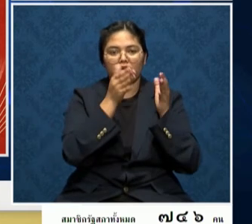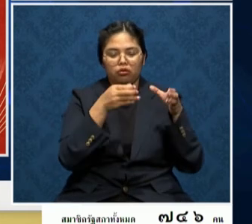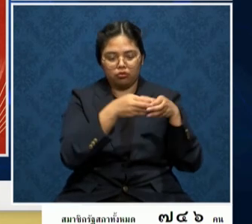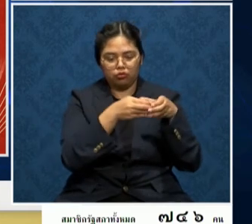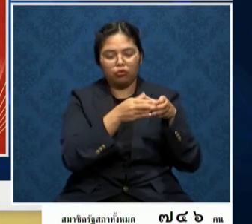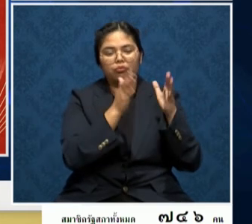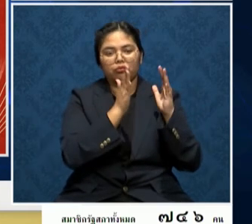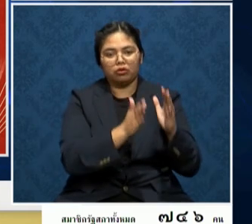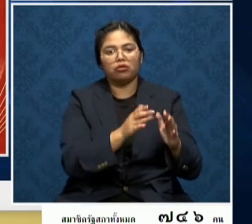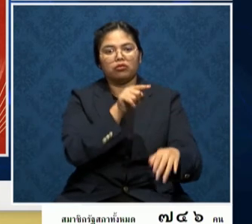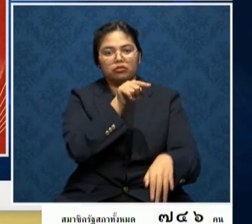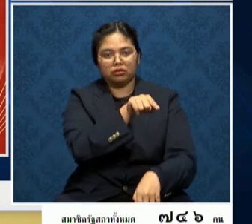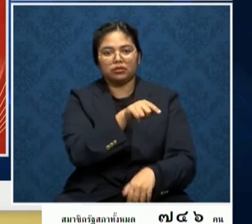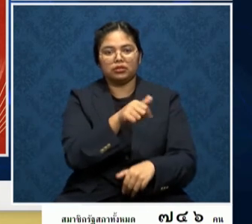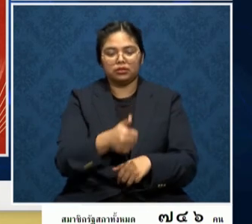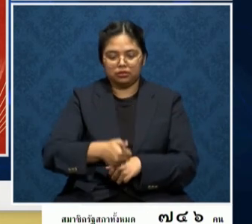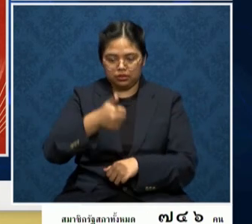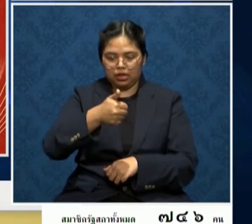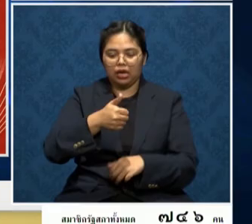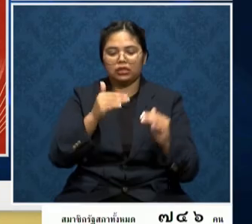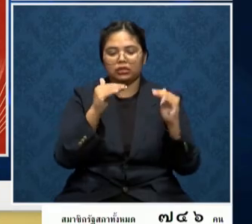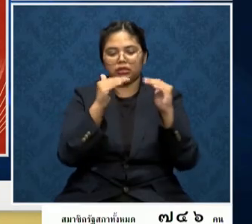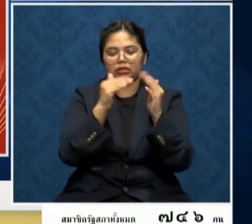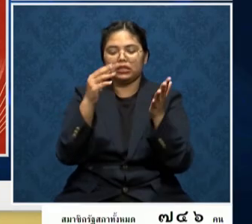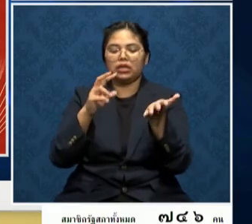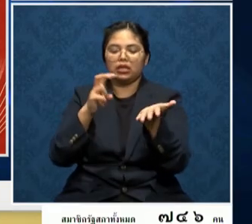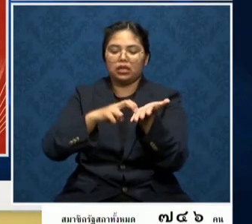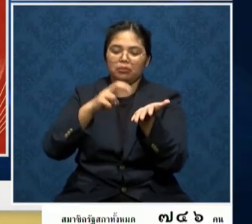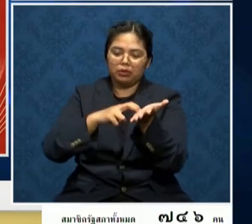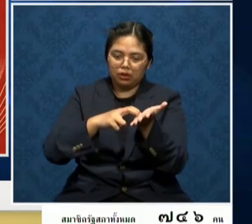ที่จะได้รับเอกสารสิทธิ์ของพวกเขาเป็นจริงขึ้นมาขอบคุณมากครับ